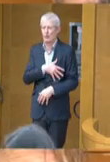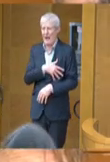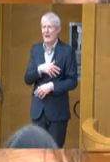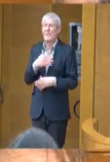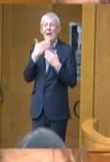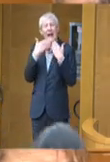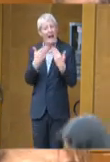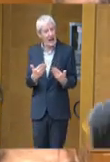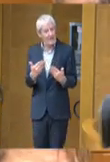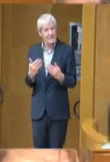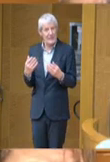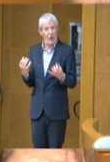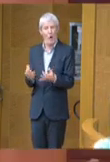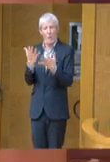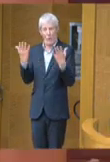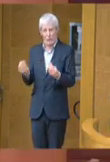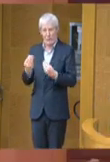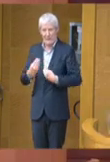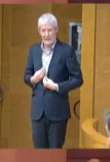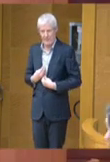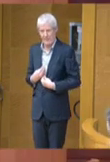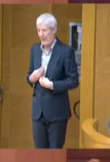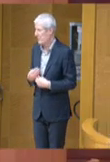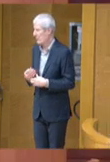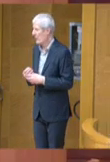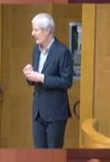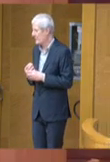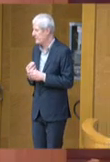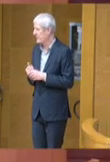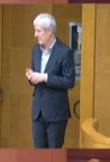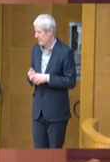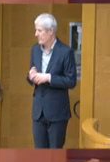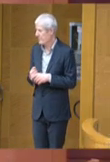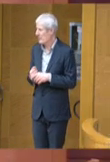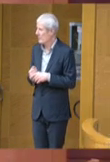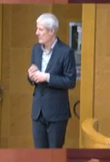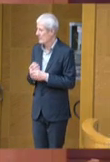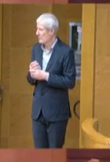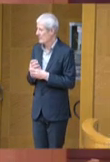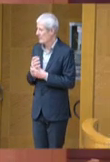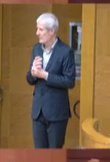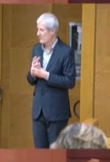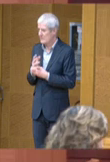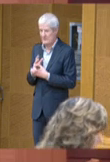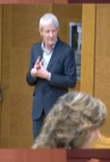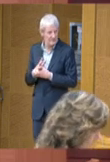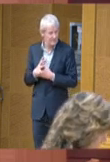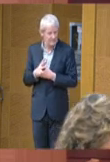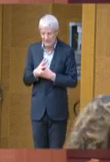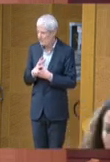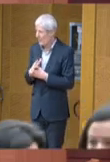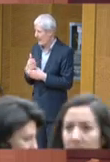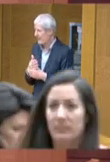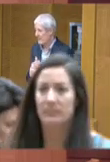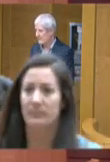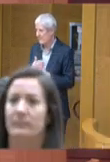dell'opportunità. Grazie a lei Rizzo. Ora l'ultimo